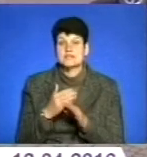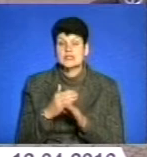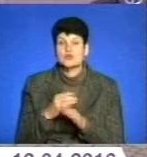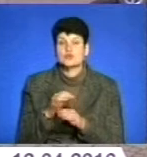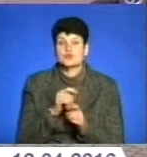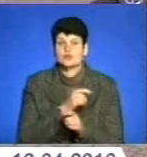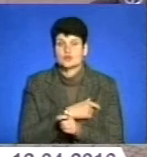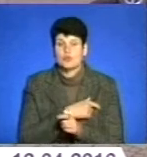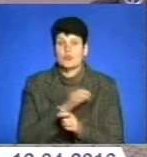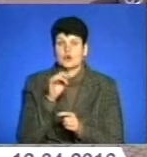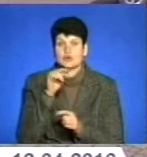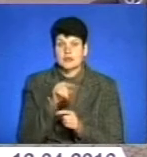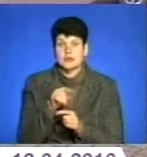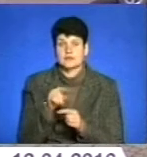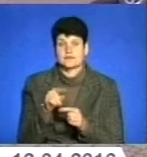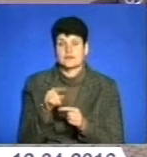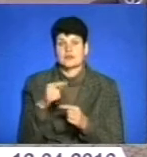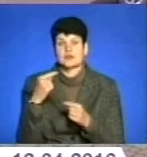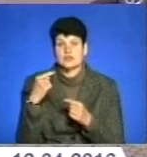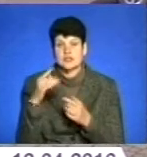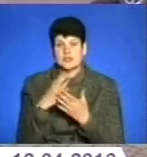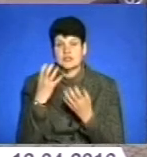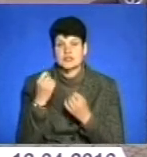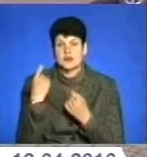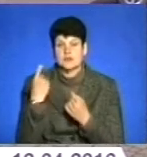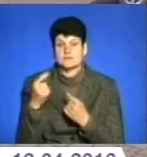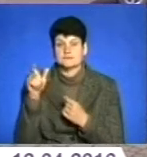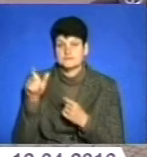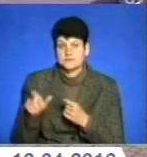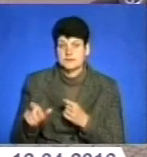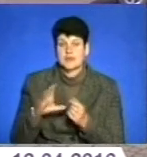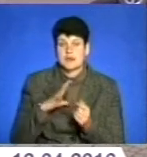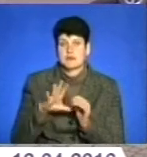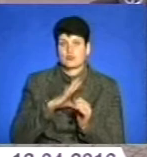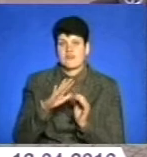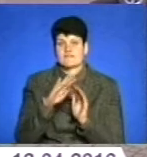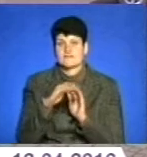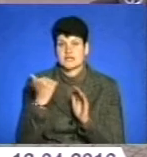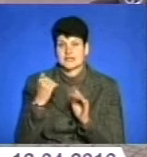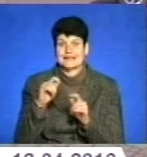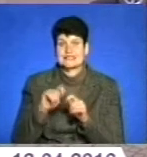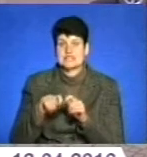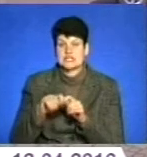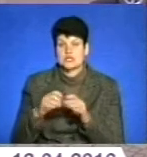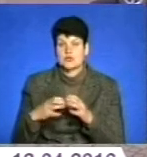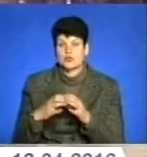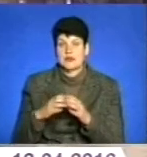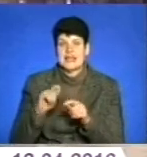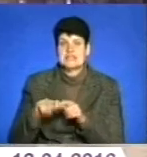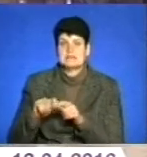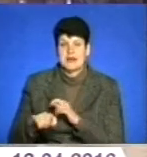що про орієнтування іншої особи. Нами була викликана слідча оперативна група та